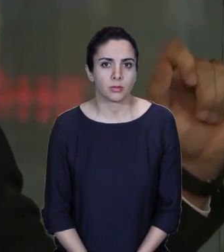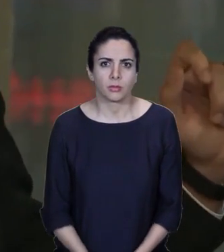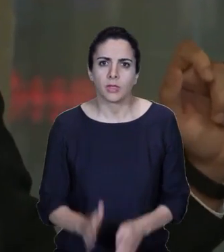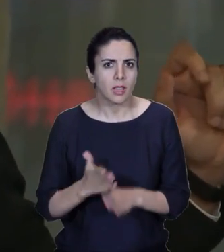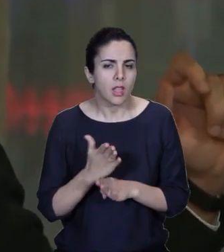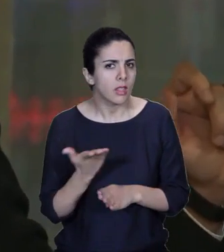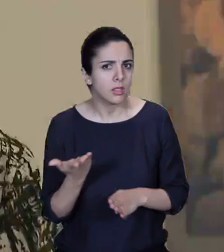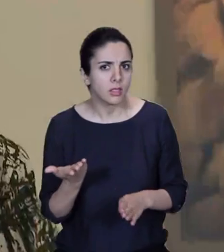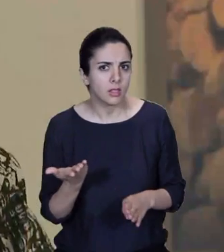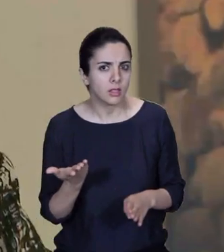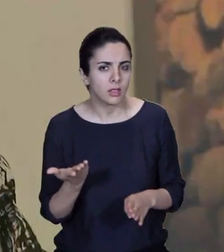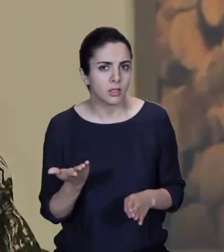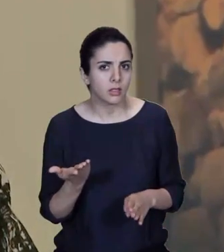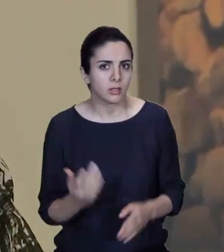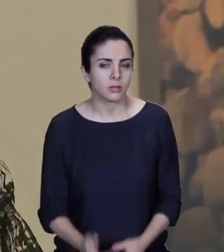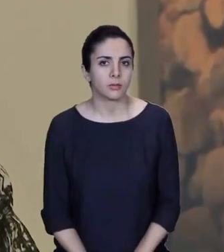Neden?